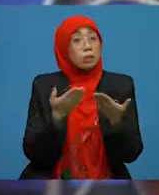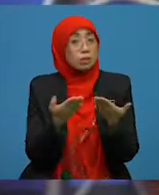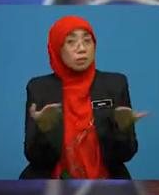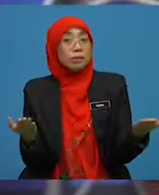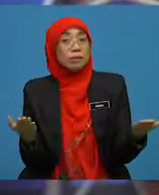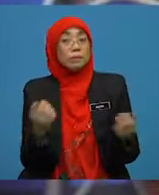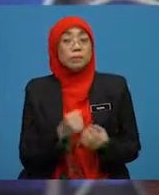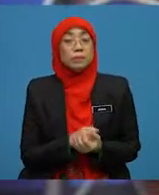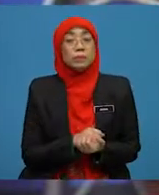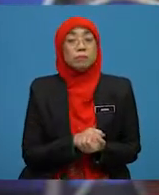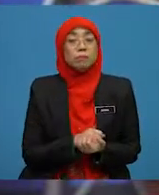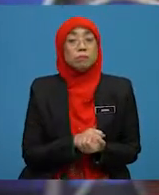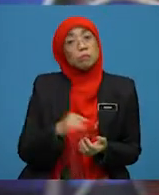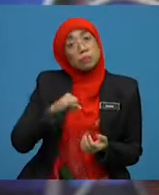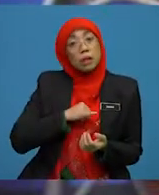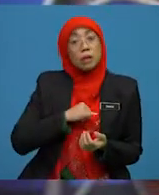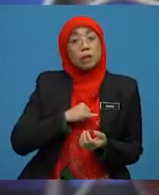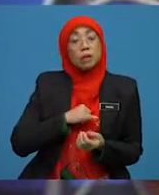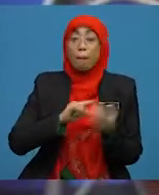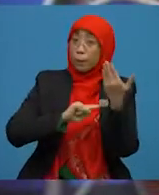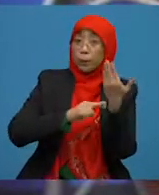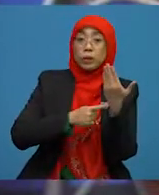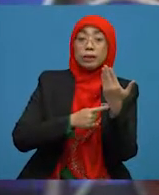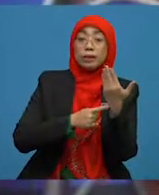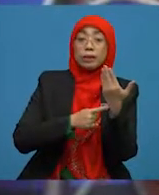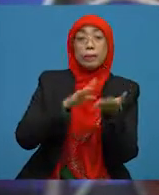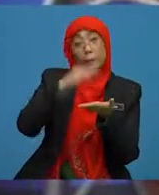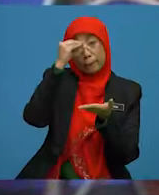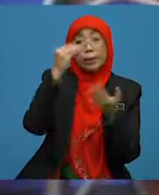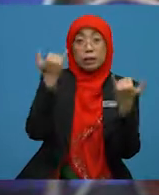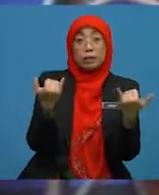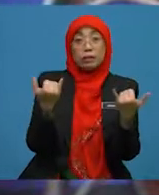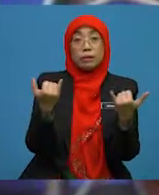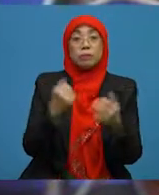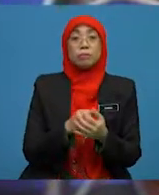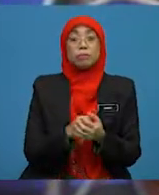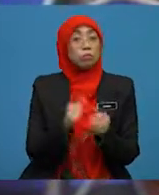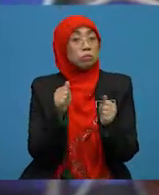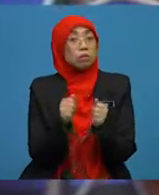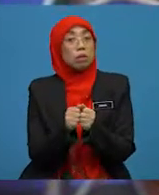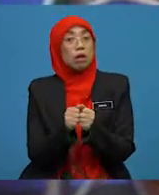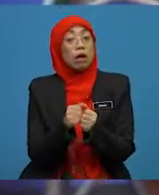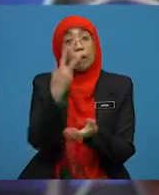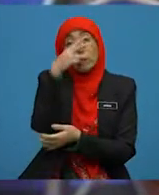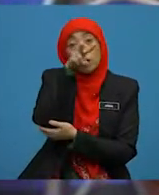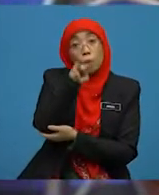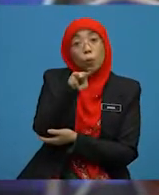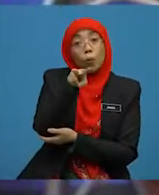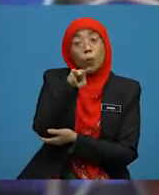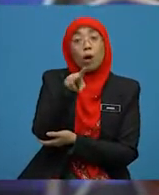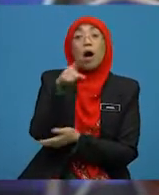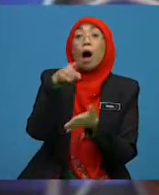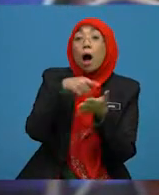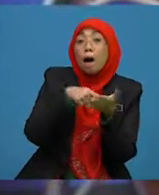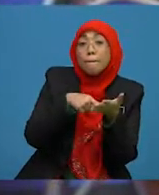sekalian, cikgu akan mulakan sesi pembelajaran hari ini dengan merujuk kepada